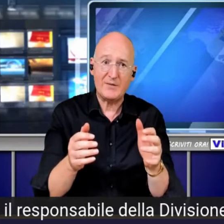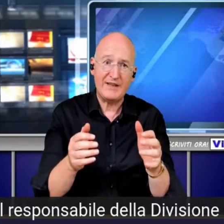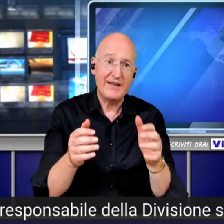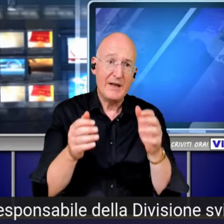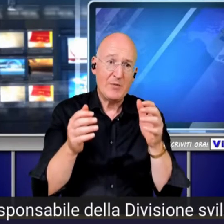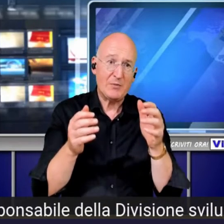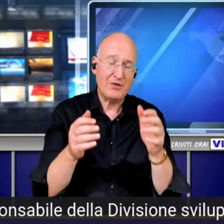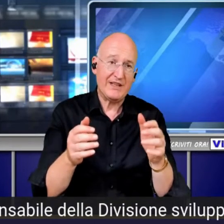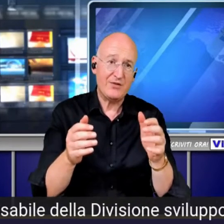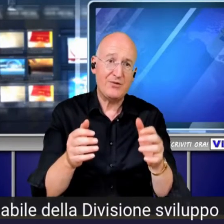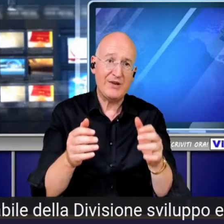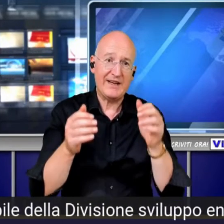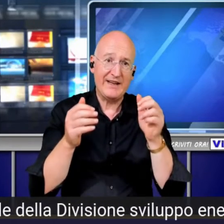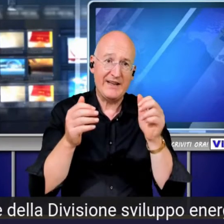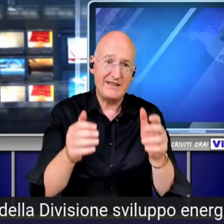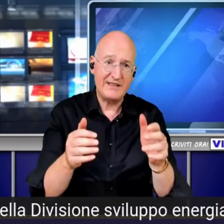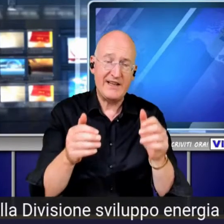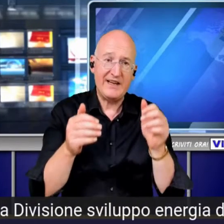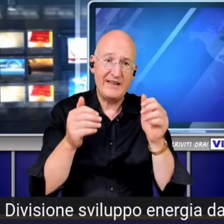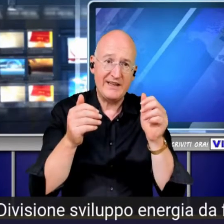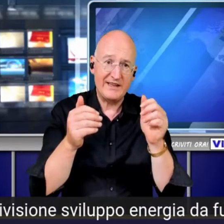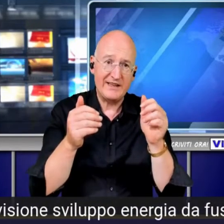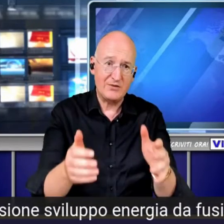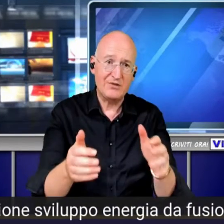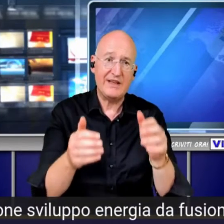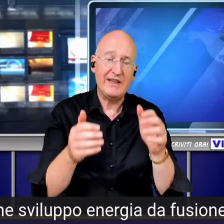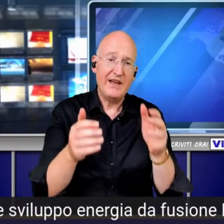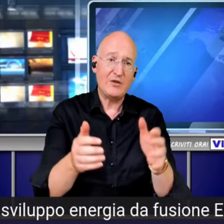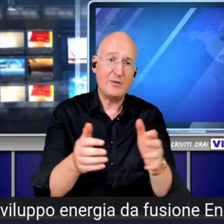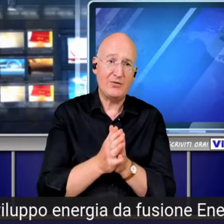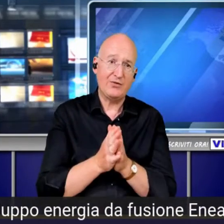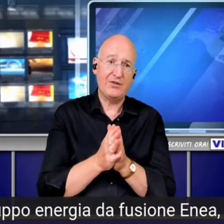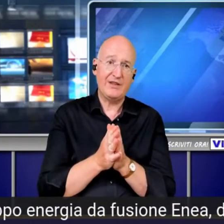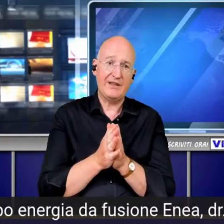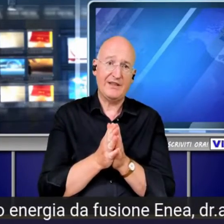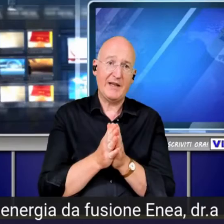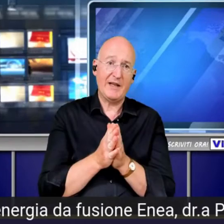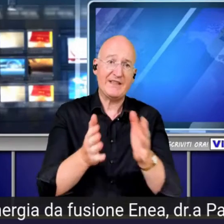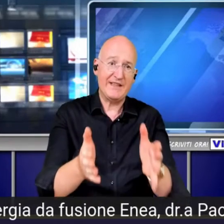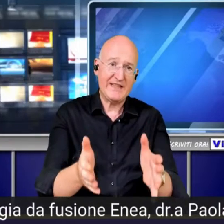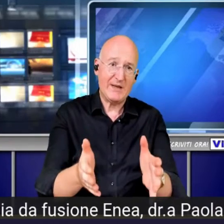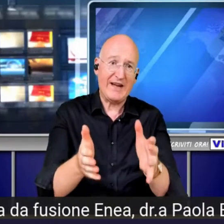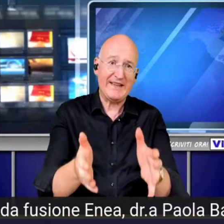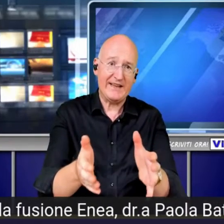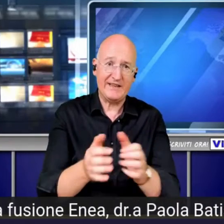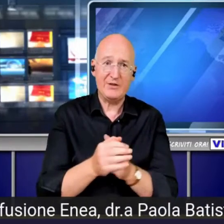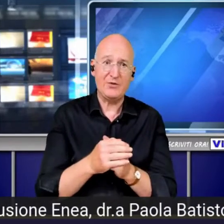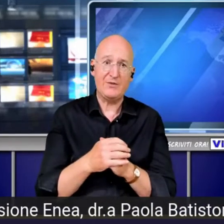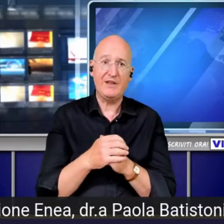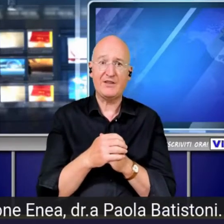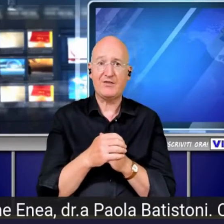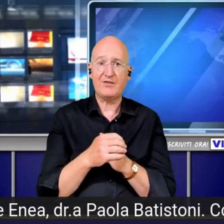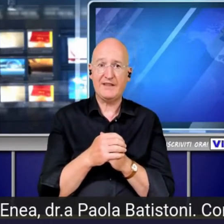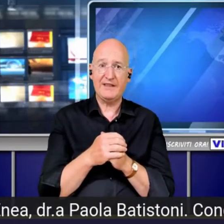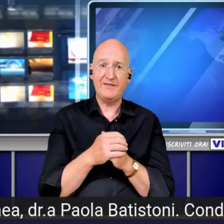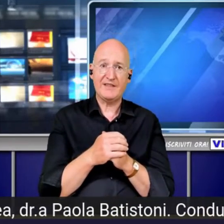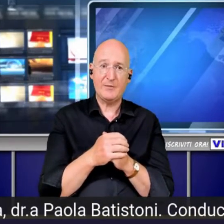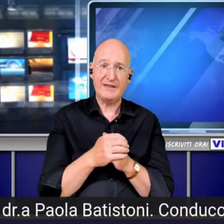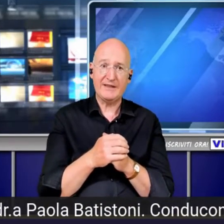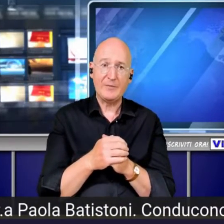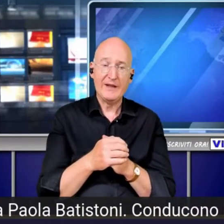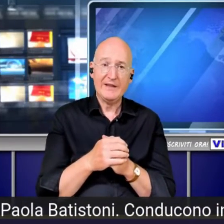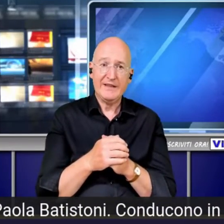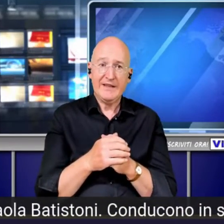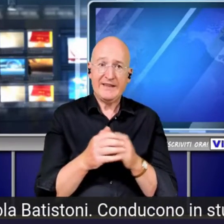lungo termine per poter assicurare la necessità, la ricaduta e soprattutto la messa, diciamo, a terra di tutti quelli Bene, che sono fatti gli